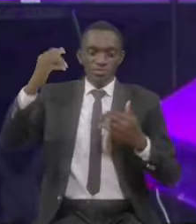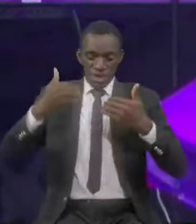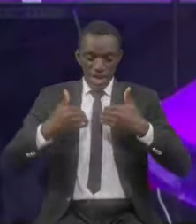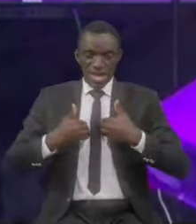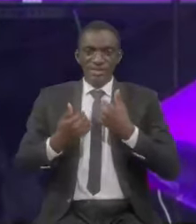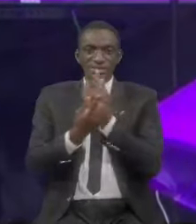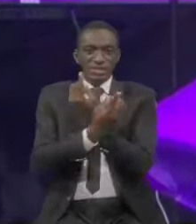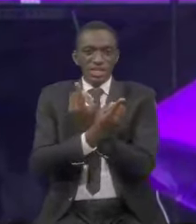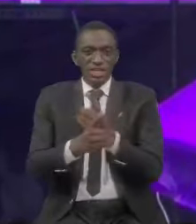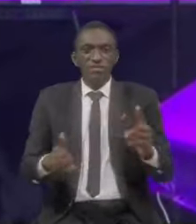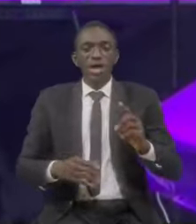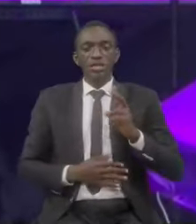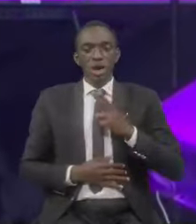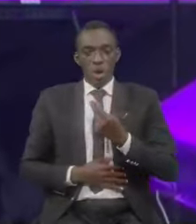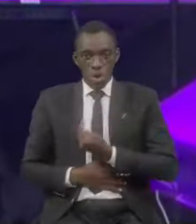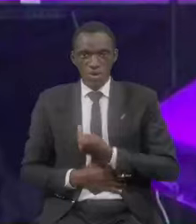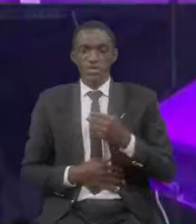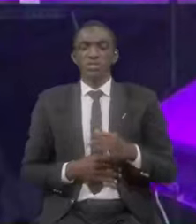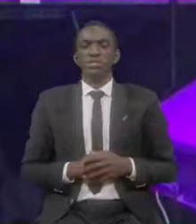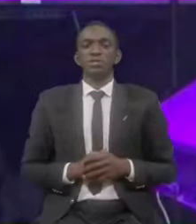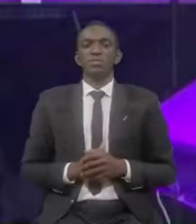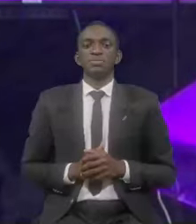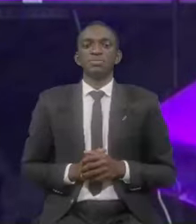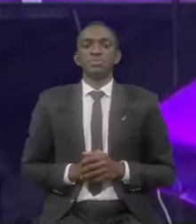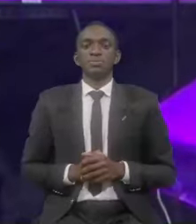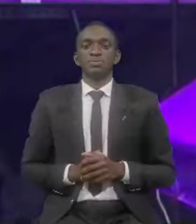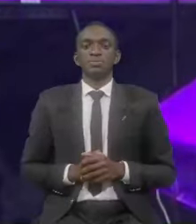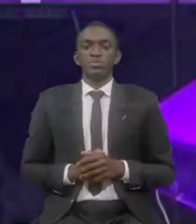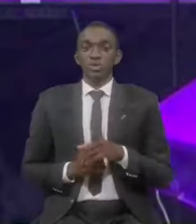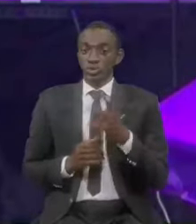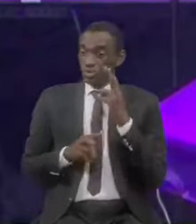Qui nous a délivrés. Vois cela.